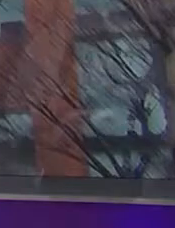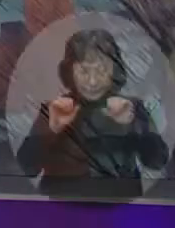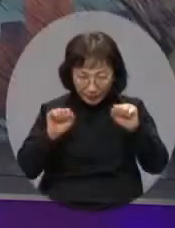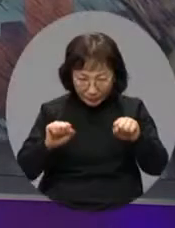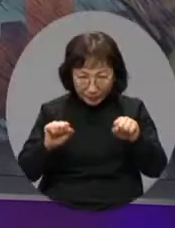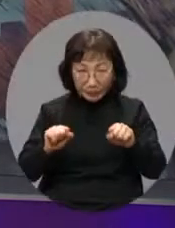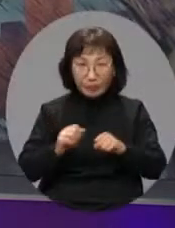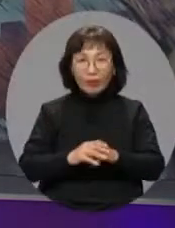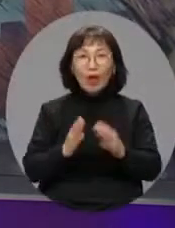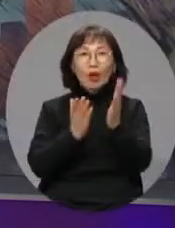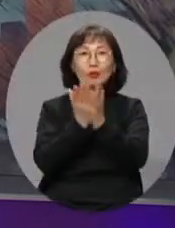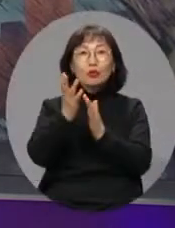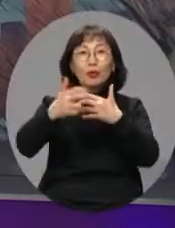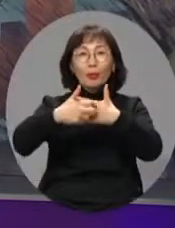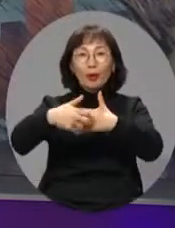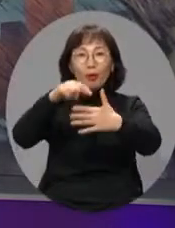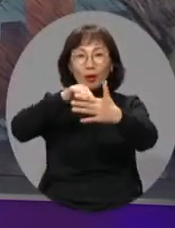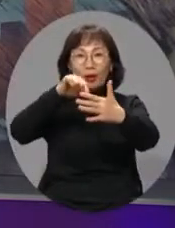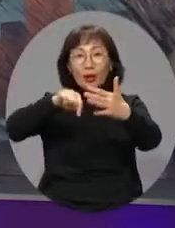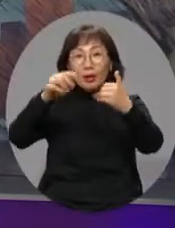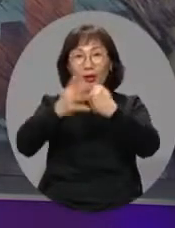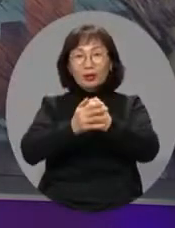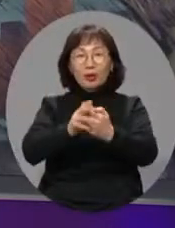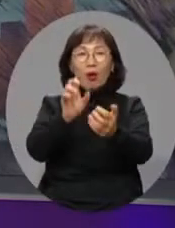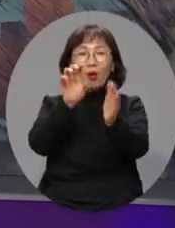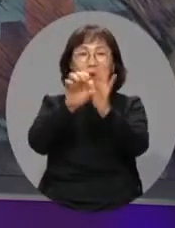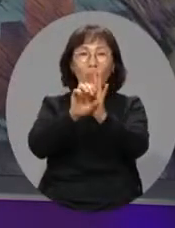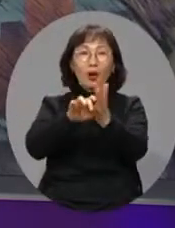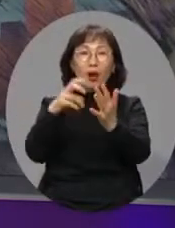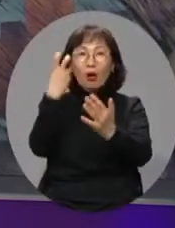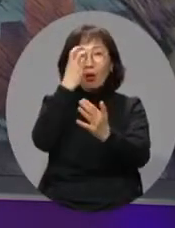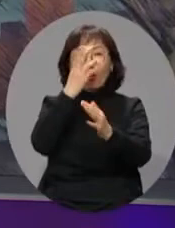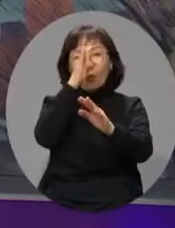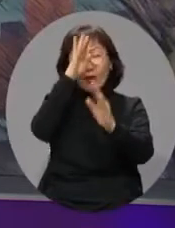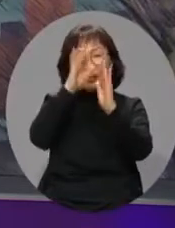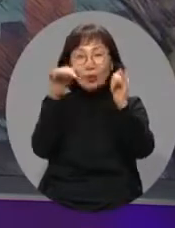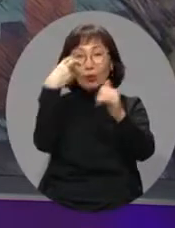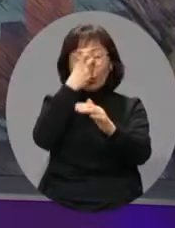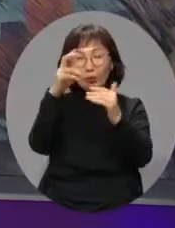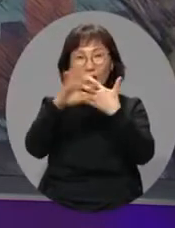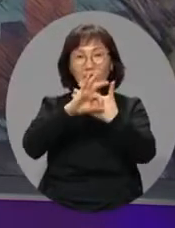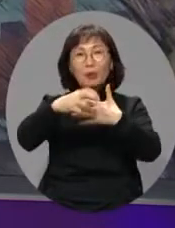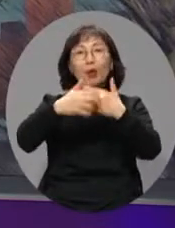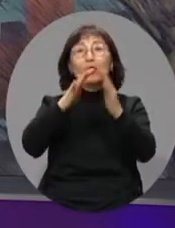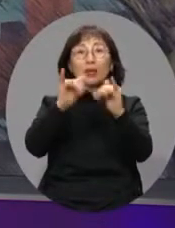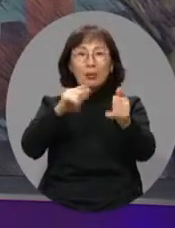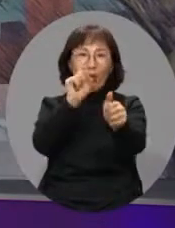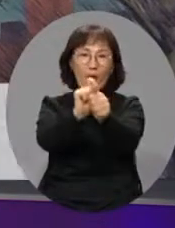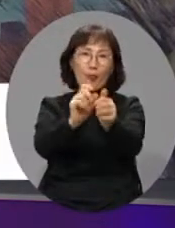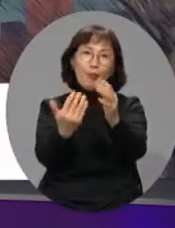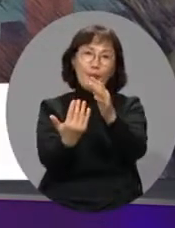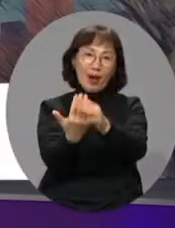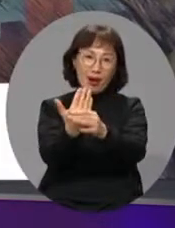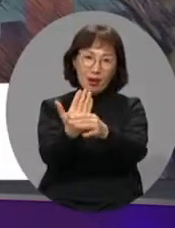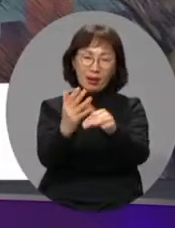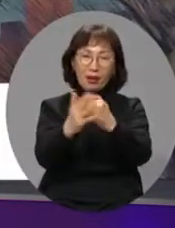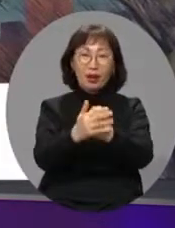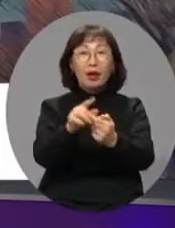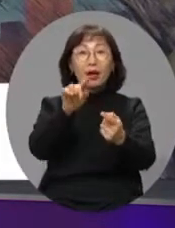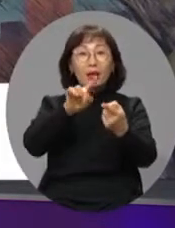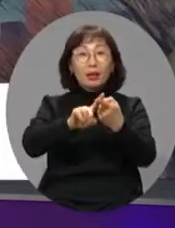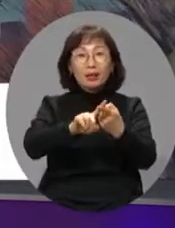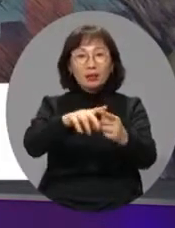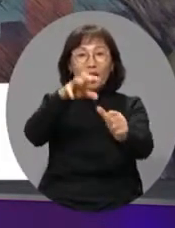안녕하십니까. 군산의료원에서 코로나19 환자를 돌보던 의료진이 확진 판정을 받았습니다.